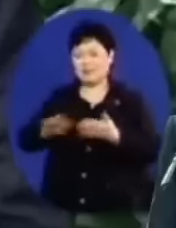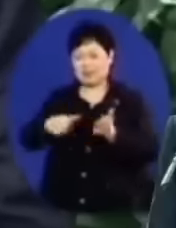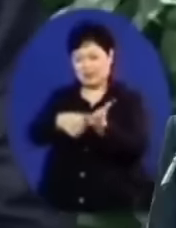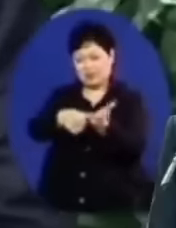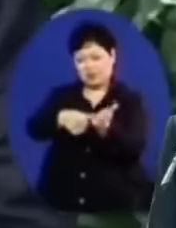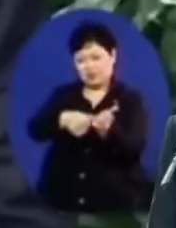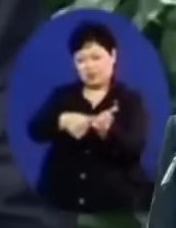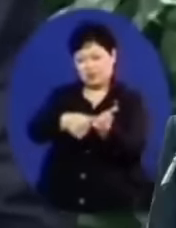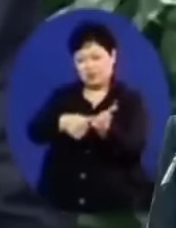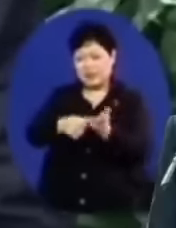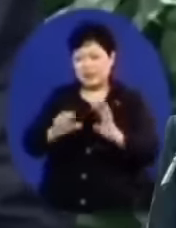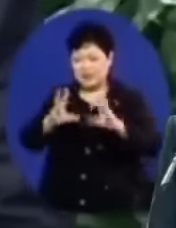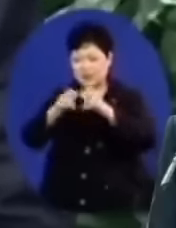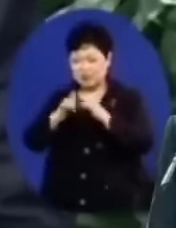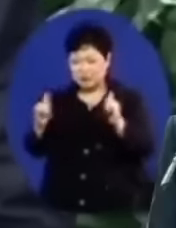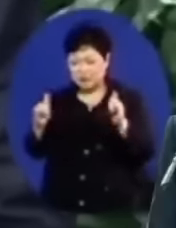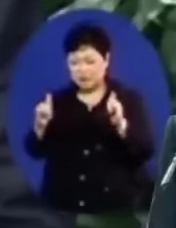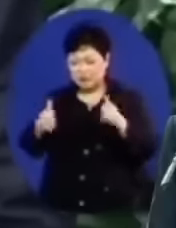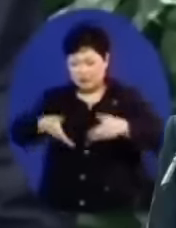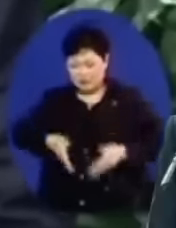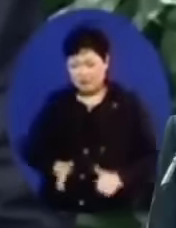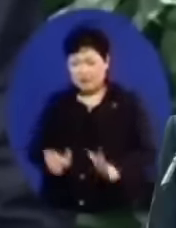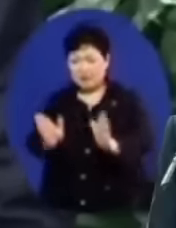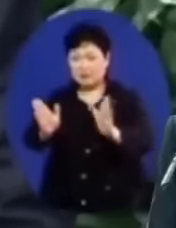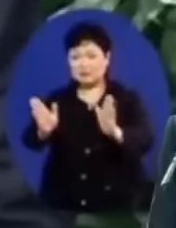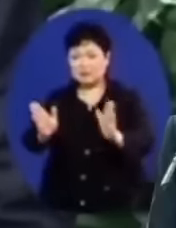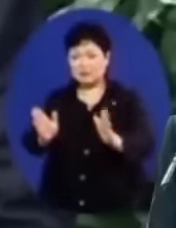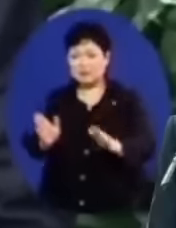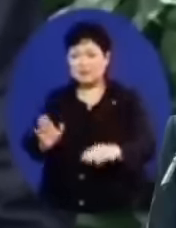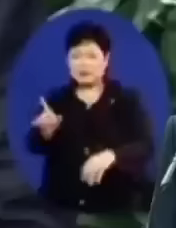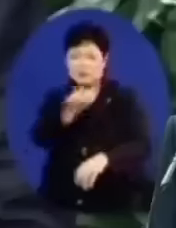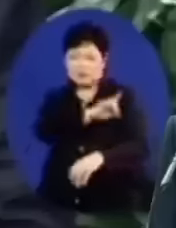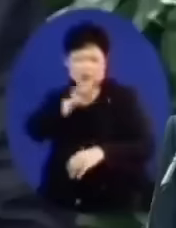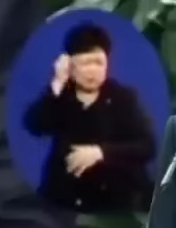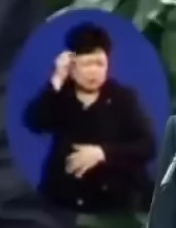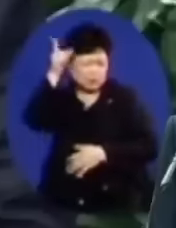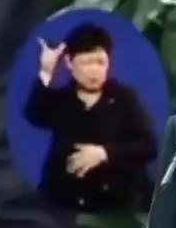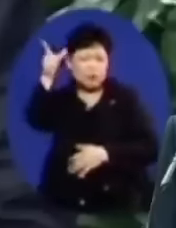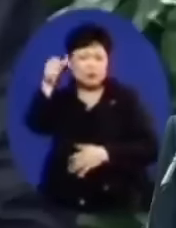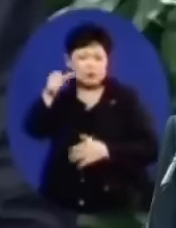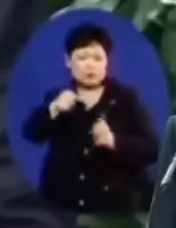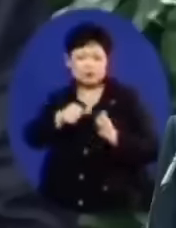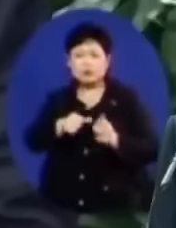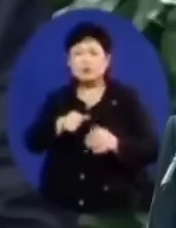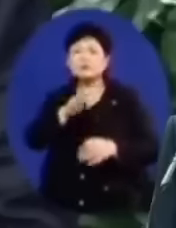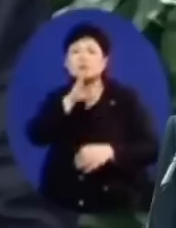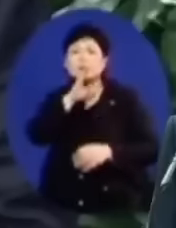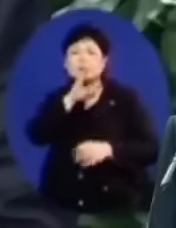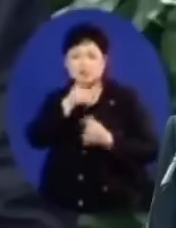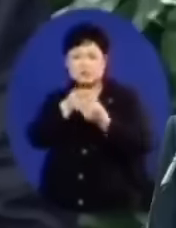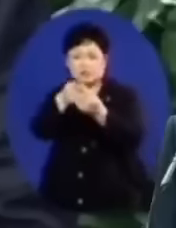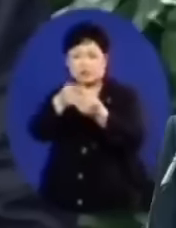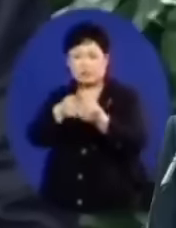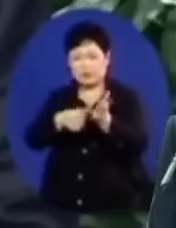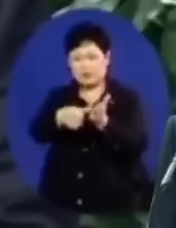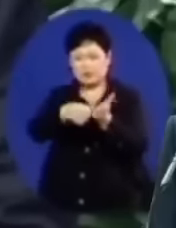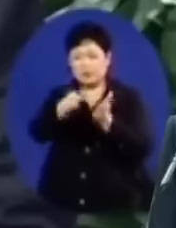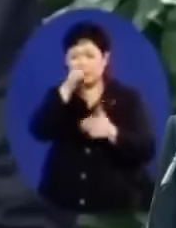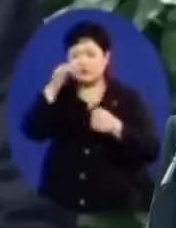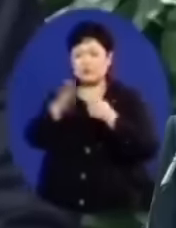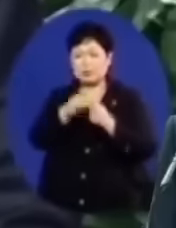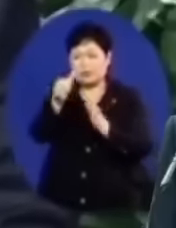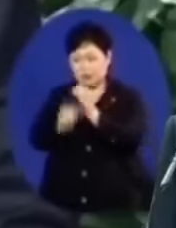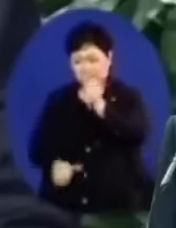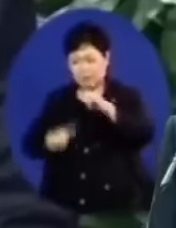지우개가 인류가 지상에 태어나서 발명한 중에 제일 위대한 것이에요. 왜냐? 지우개가 있었기 때문에 실패한 것을